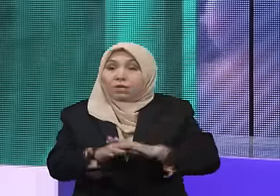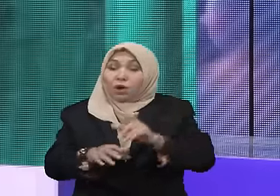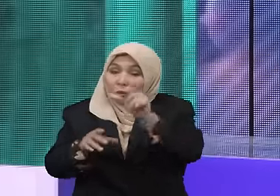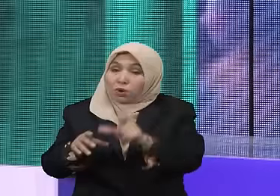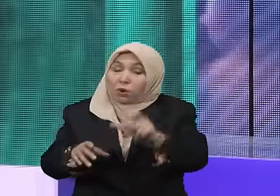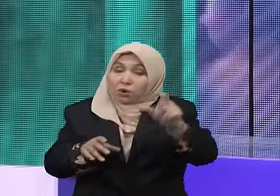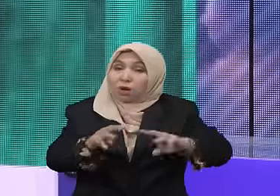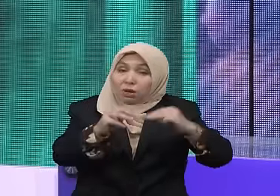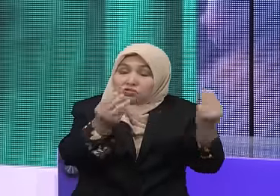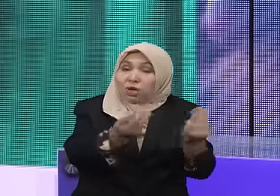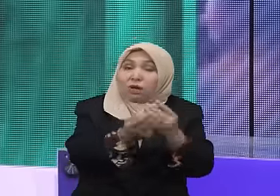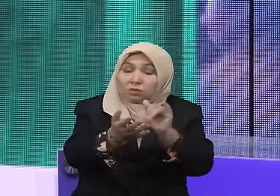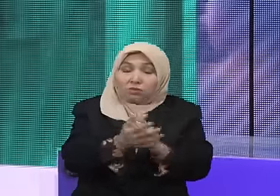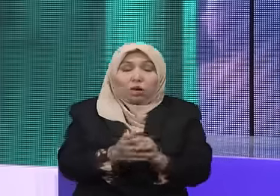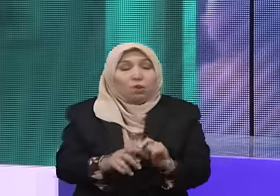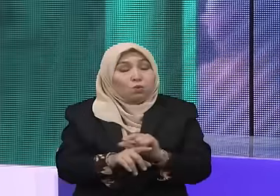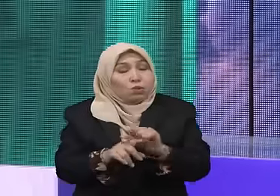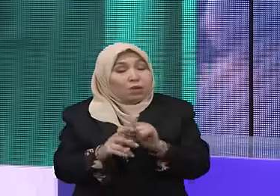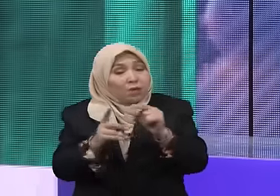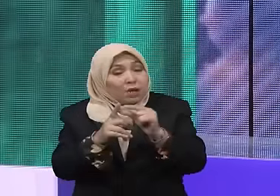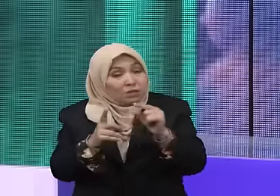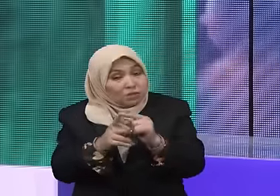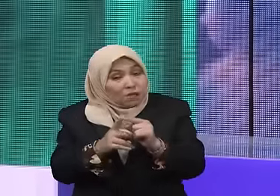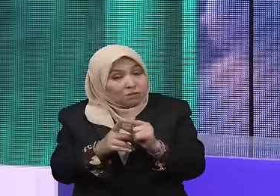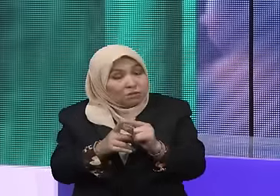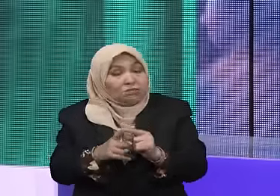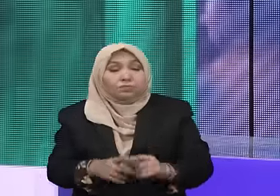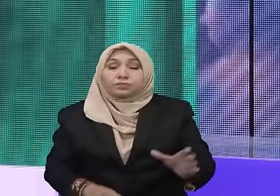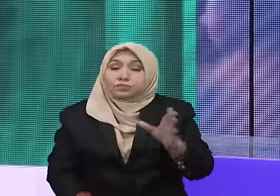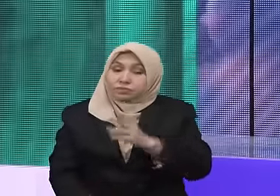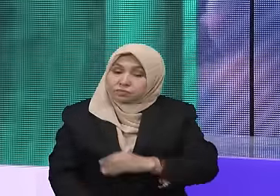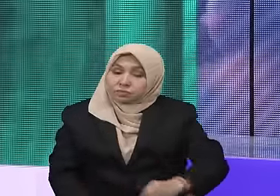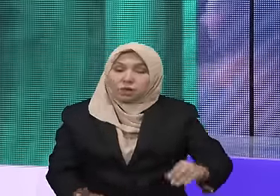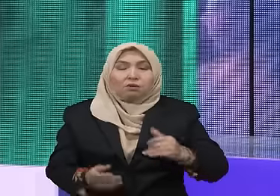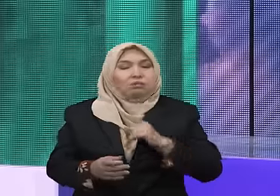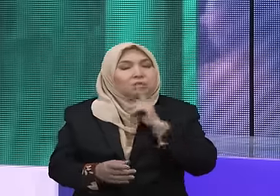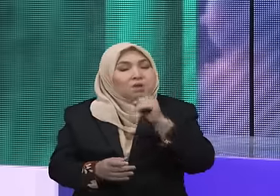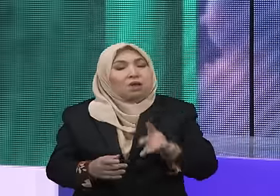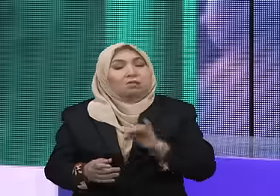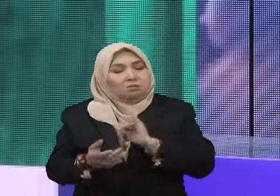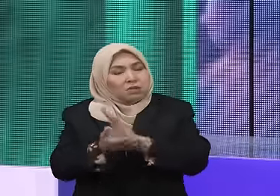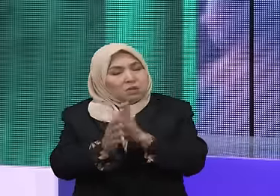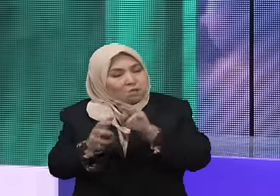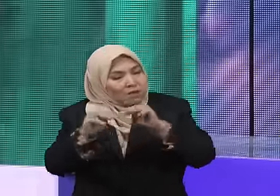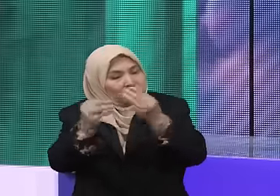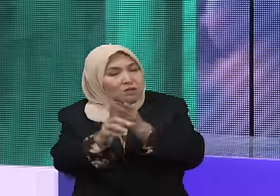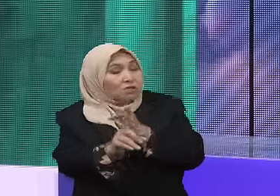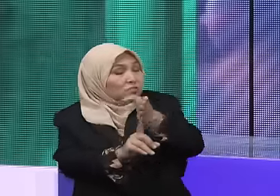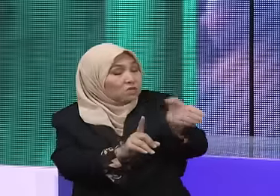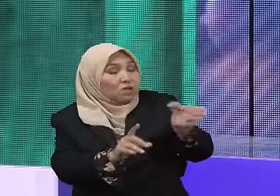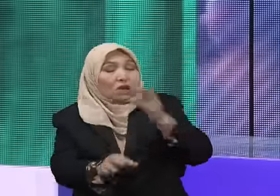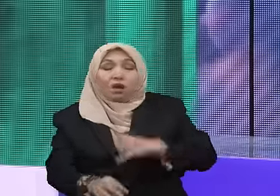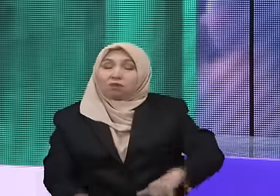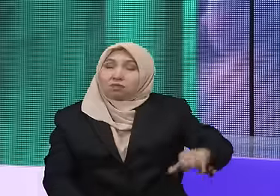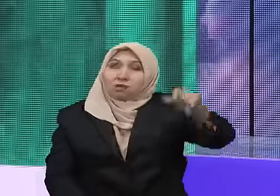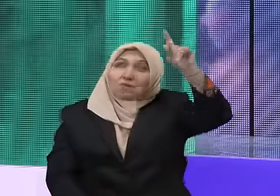Dan menariknya Nabi Ibrahim menggunakan perkataan la akunanna minal qaumid dalin, di hujung itu, kalaulah Tuhan